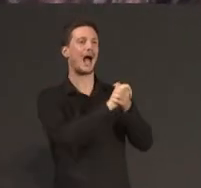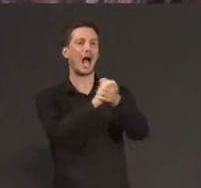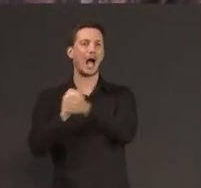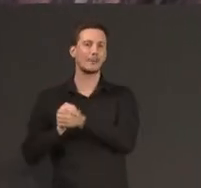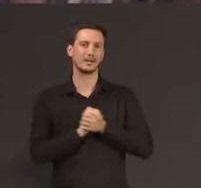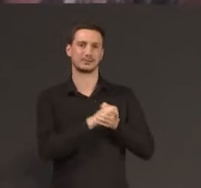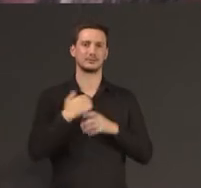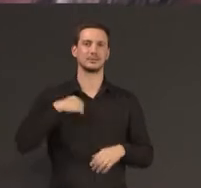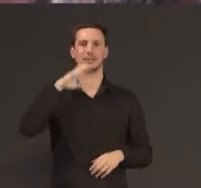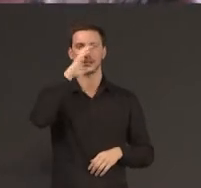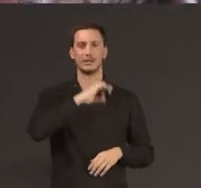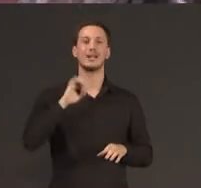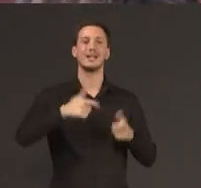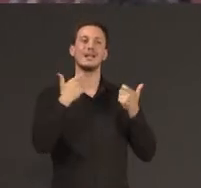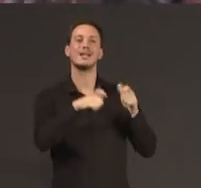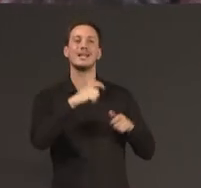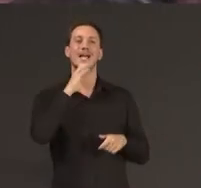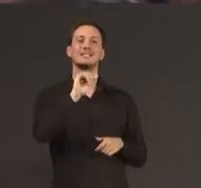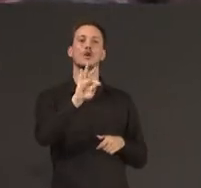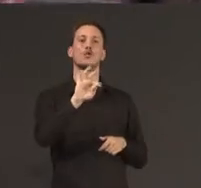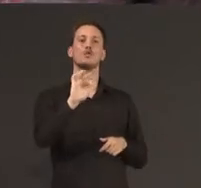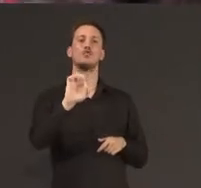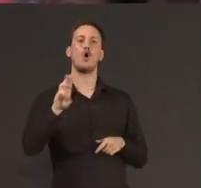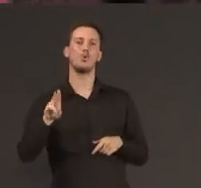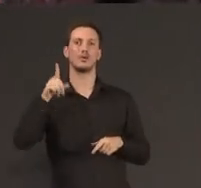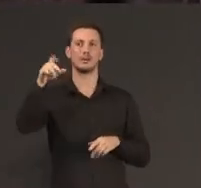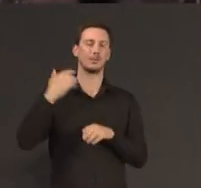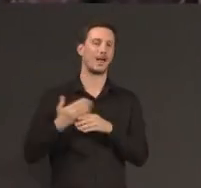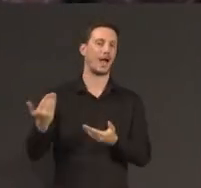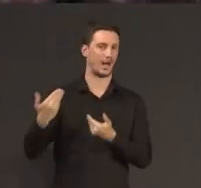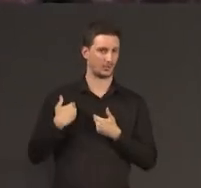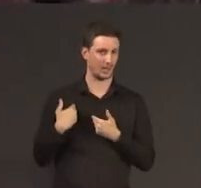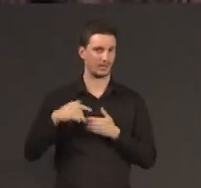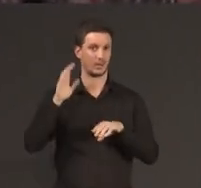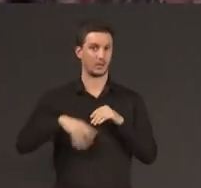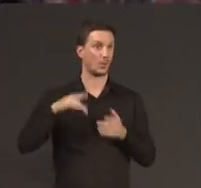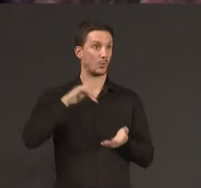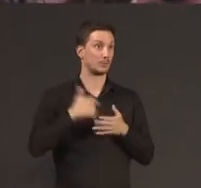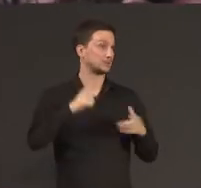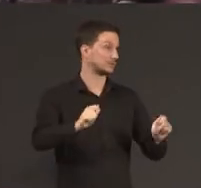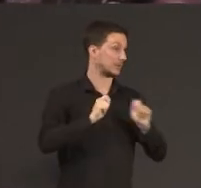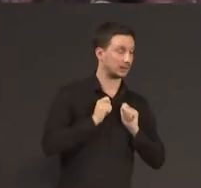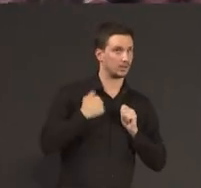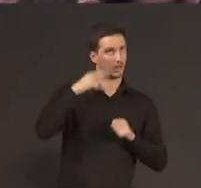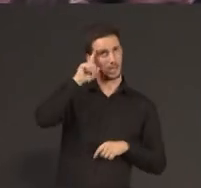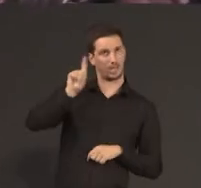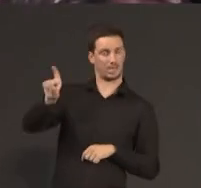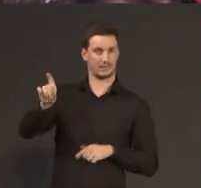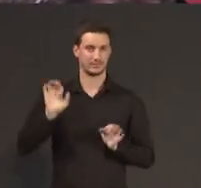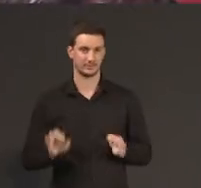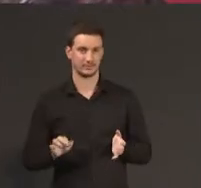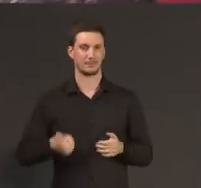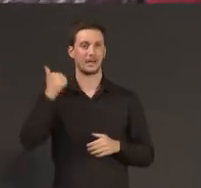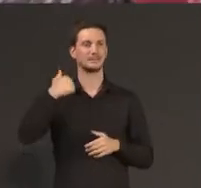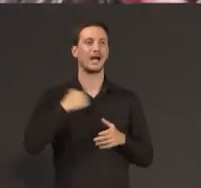m'equivoco dient que Stack Overflow ha sigut l'amic comú de tots, al qui sempre hem recorregut en els moments de màxima frustració. Més enllà